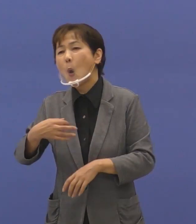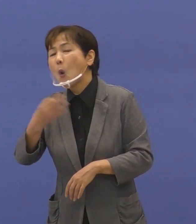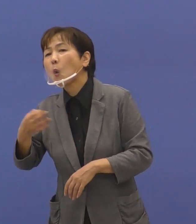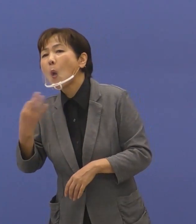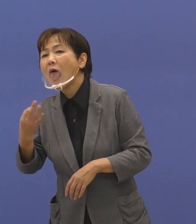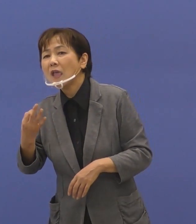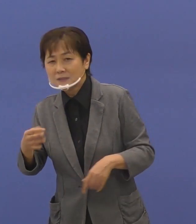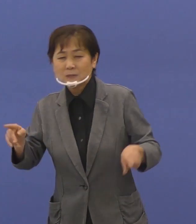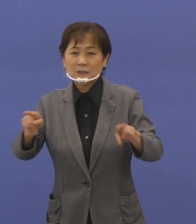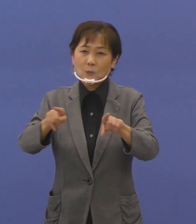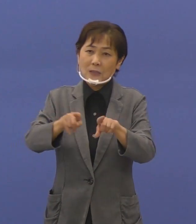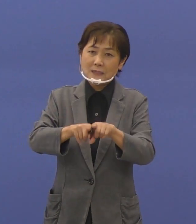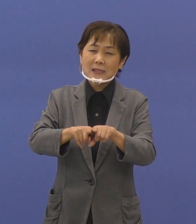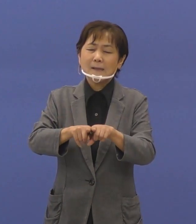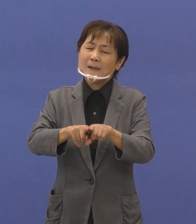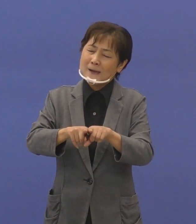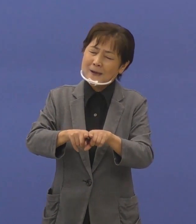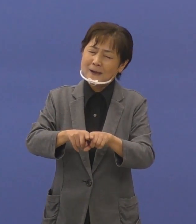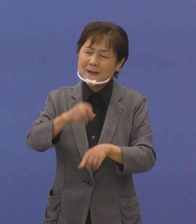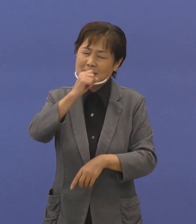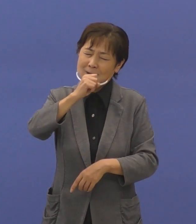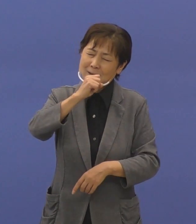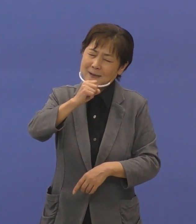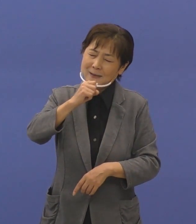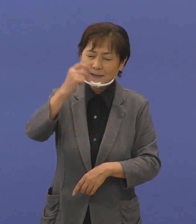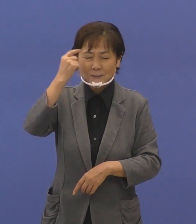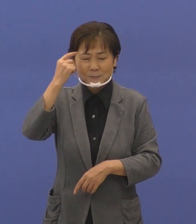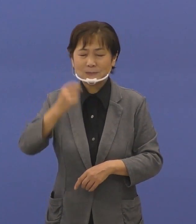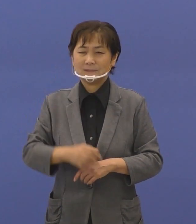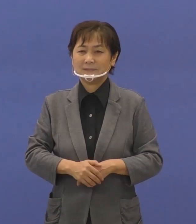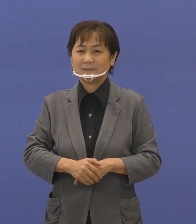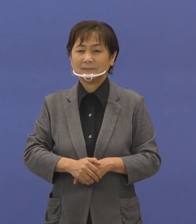ったと思います。 ありがとうございます。